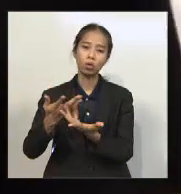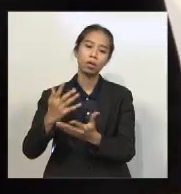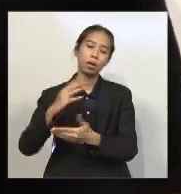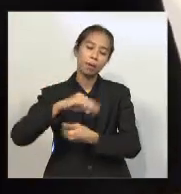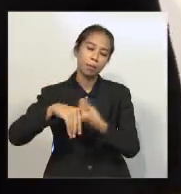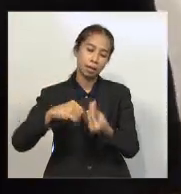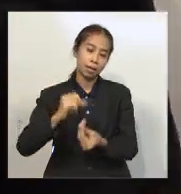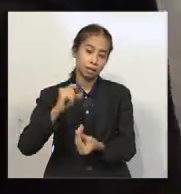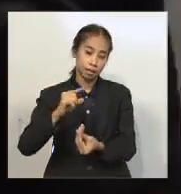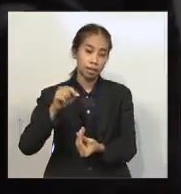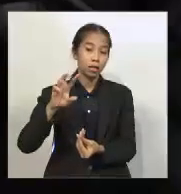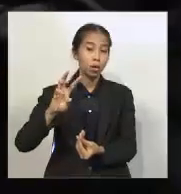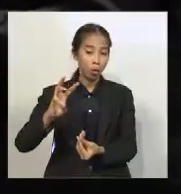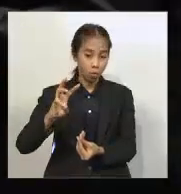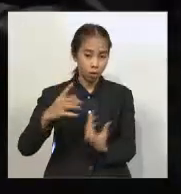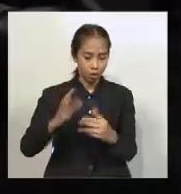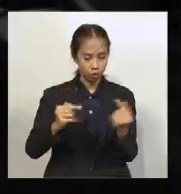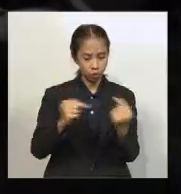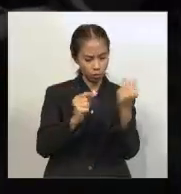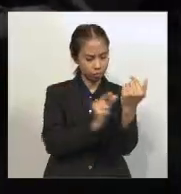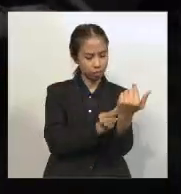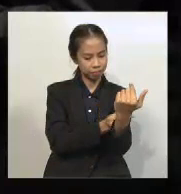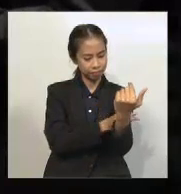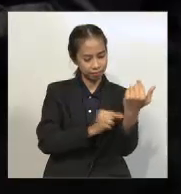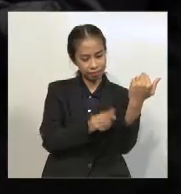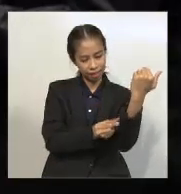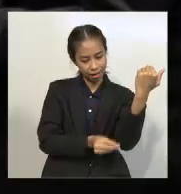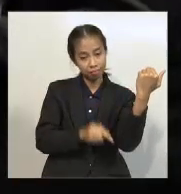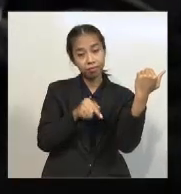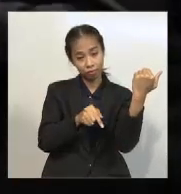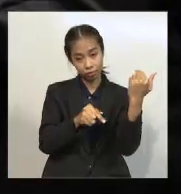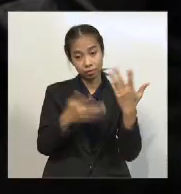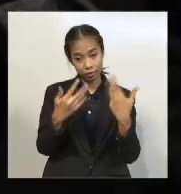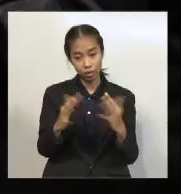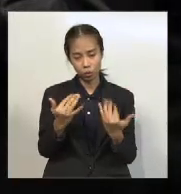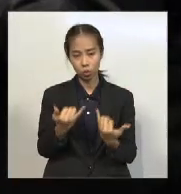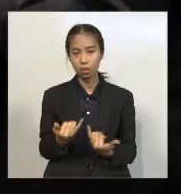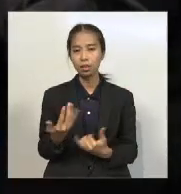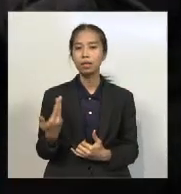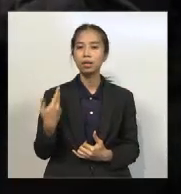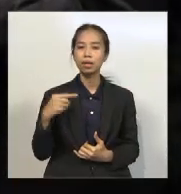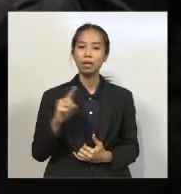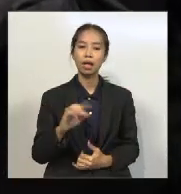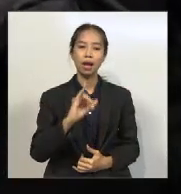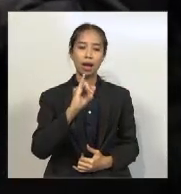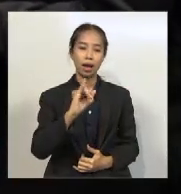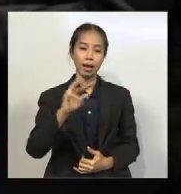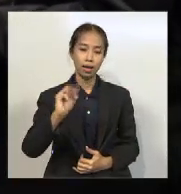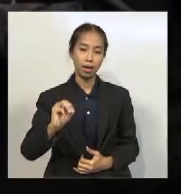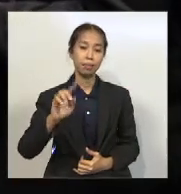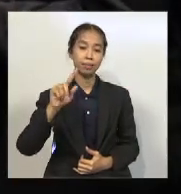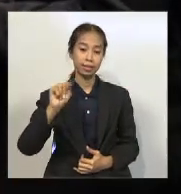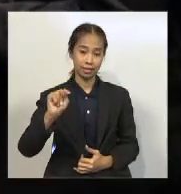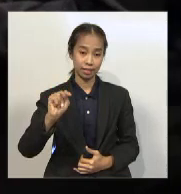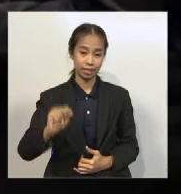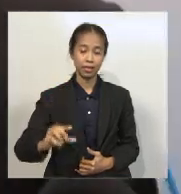6และอำนวยความสะดวกด่านชายแดนนายธวัชชัยเฮงประเสริฐประธานสภาธุรกิจ IMTGT ประเทศไ